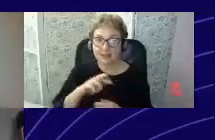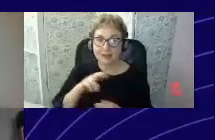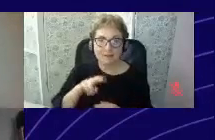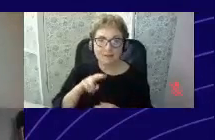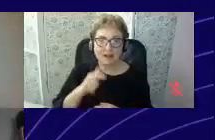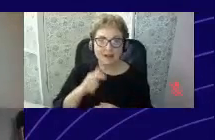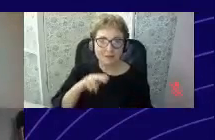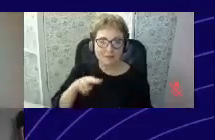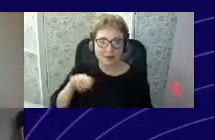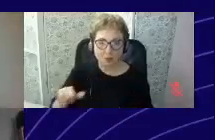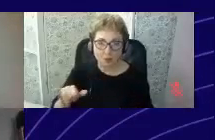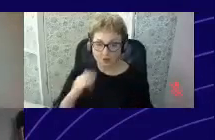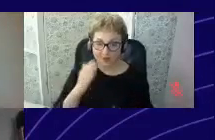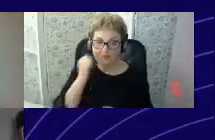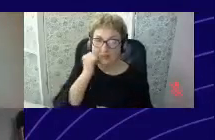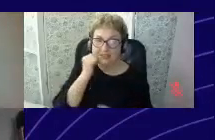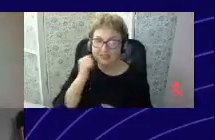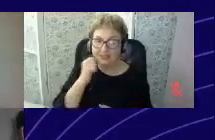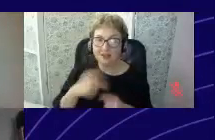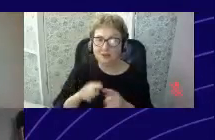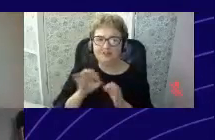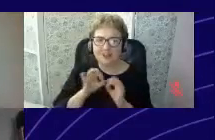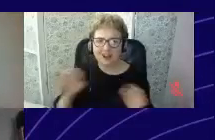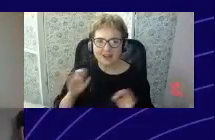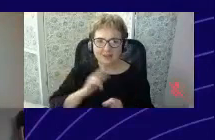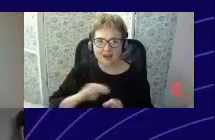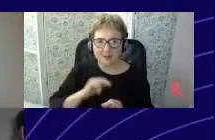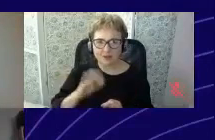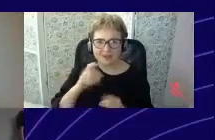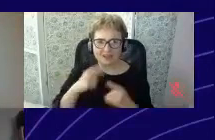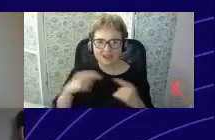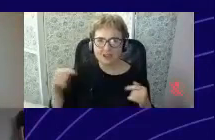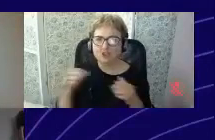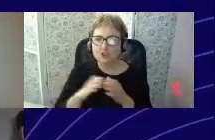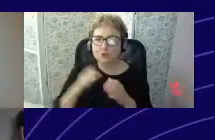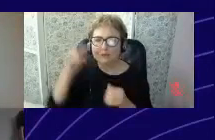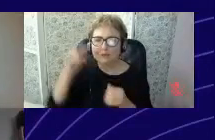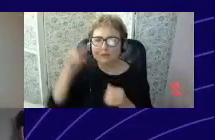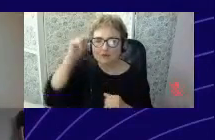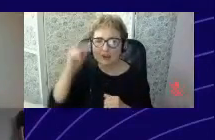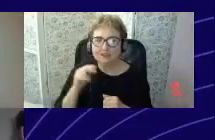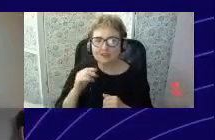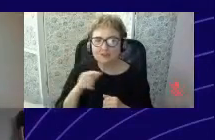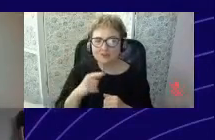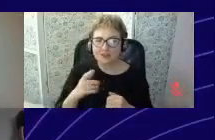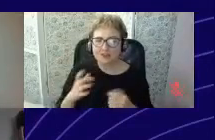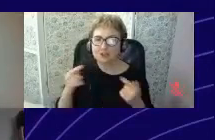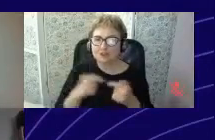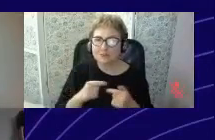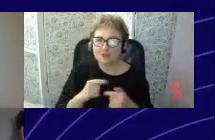Есть МГППУ, да, в Москве, который великолепно работает также с различными группами обучающихся, причем как